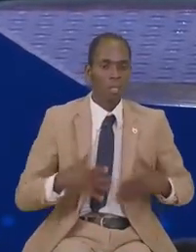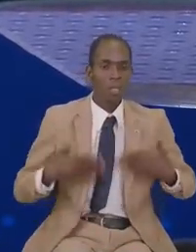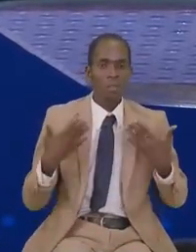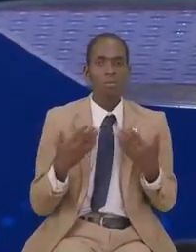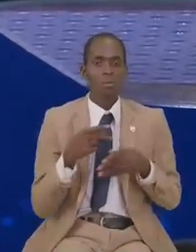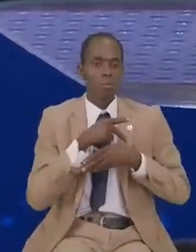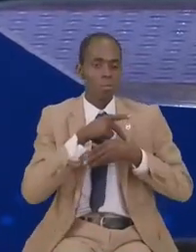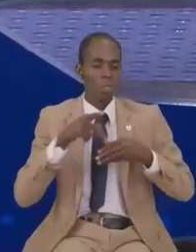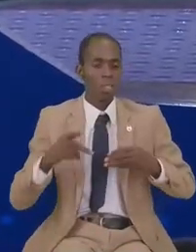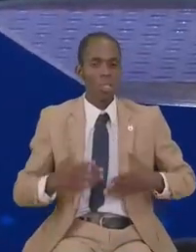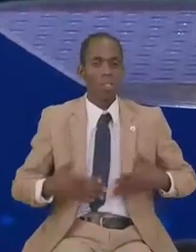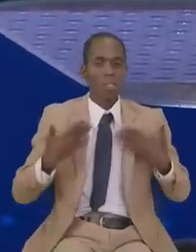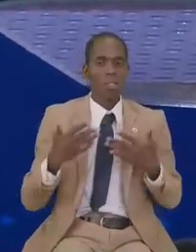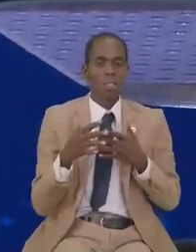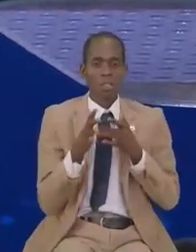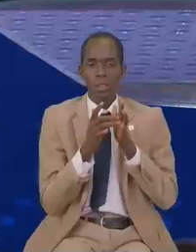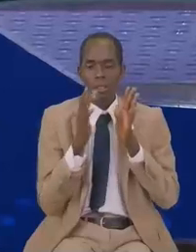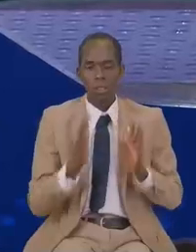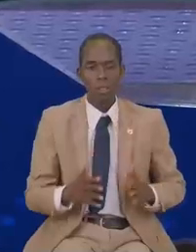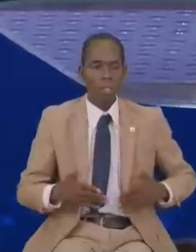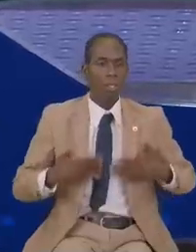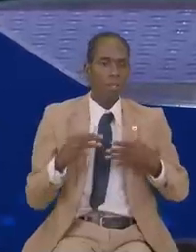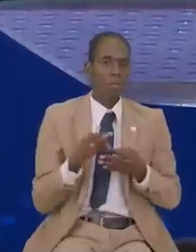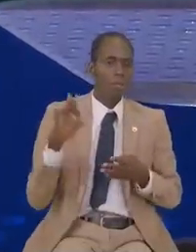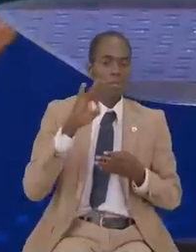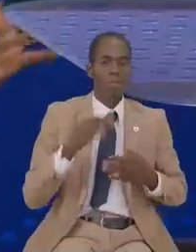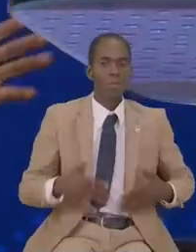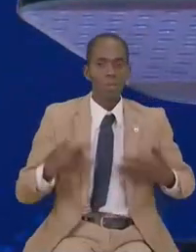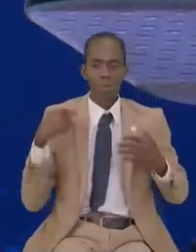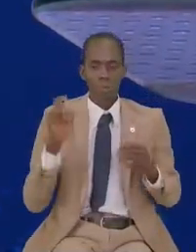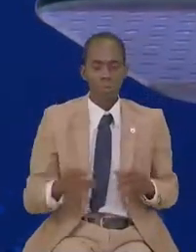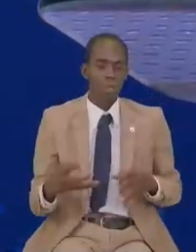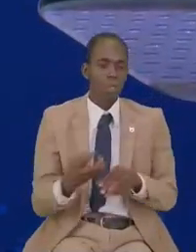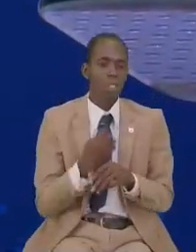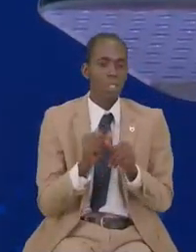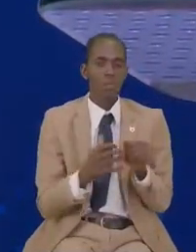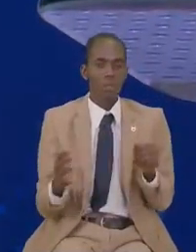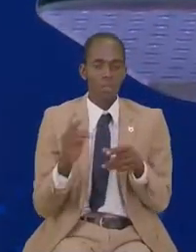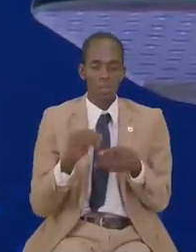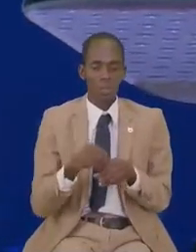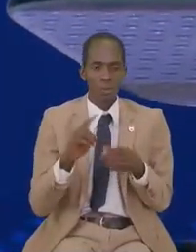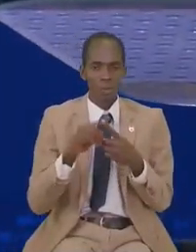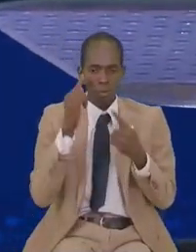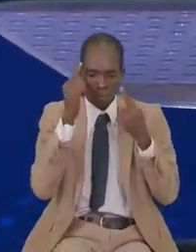vie, la vie spirituelle, la vie de chrétien, on doit tout considérer. Mais